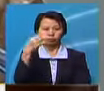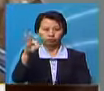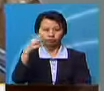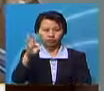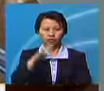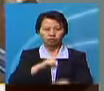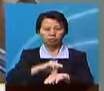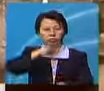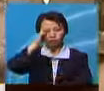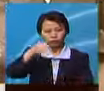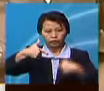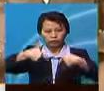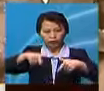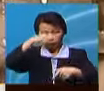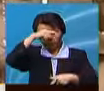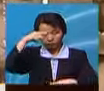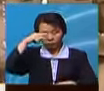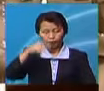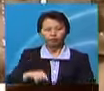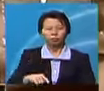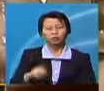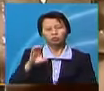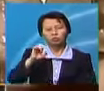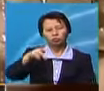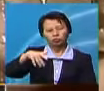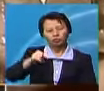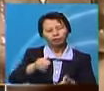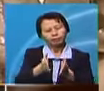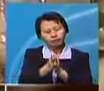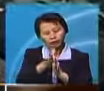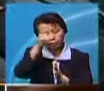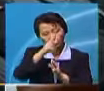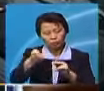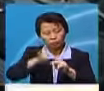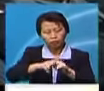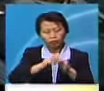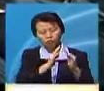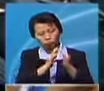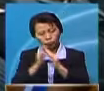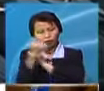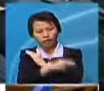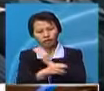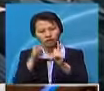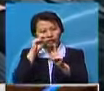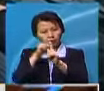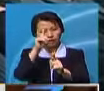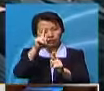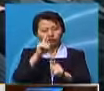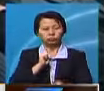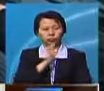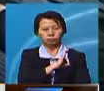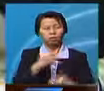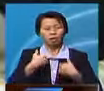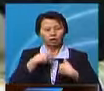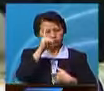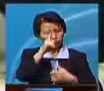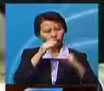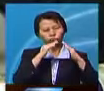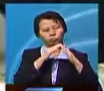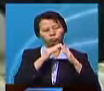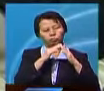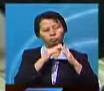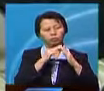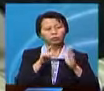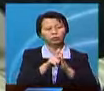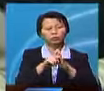2016-2019 di Bukit Kayu Hitam. QPEX juga meminta kerajaan menambah baik dasar perumahan negara supaya matlamat satu penjawat awam mempunyai satu rumah